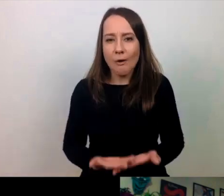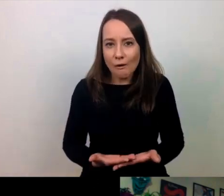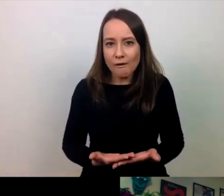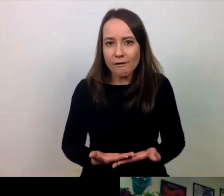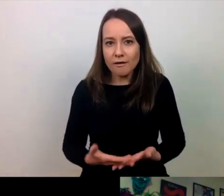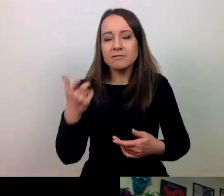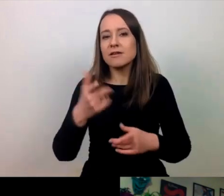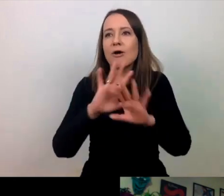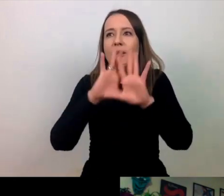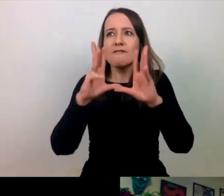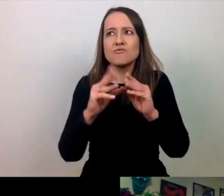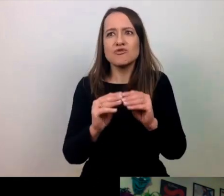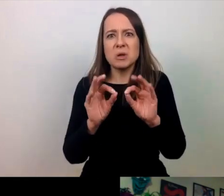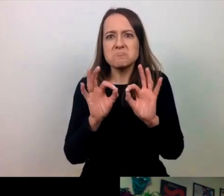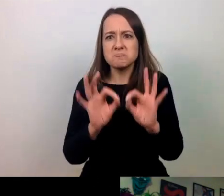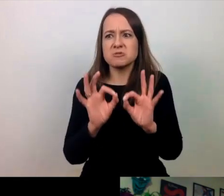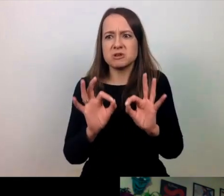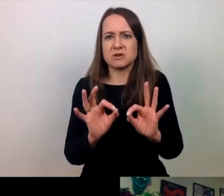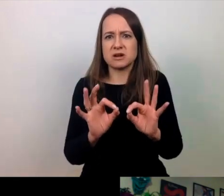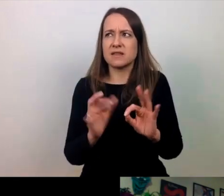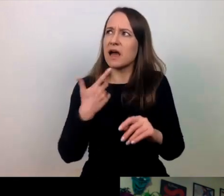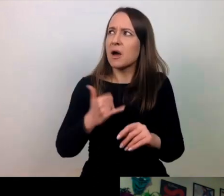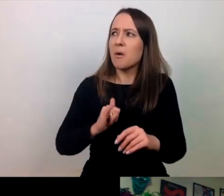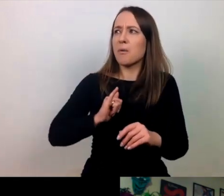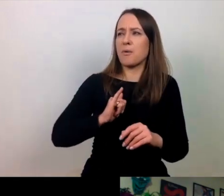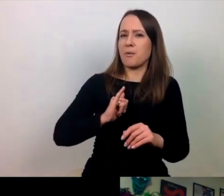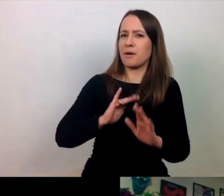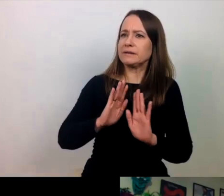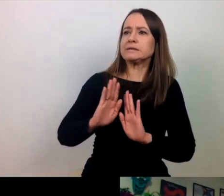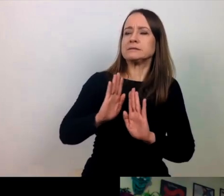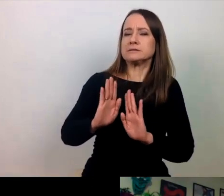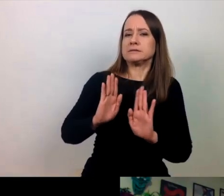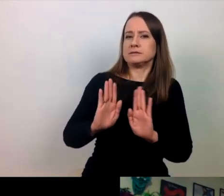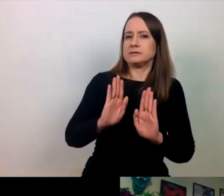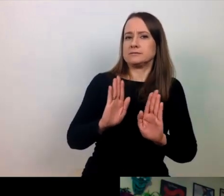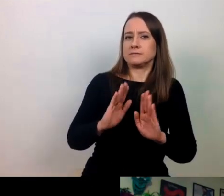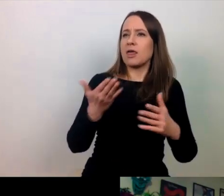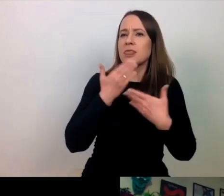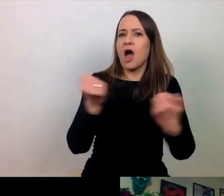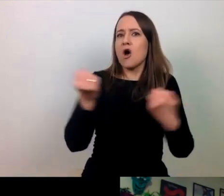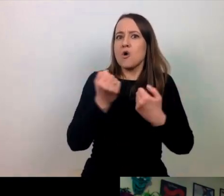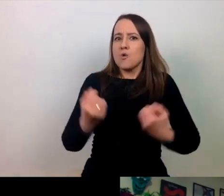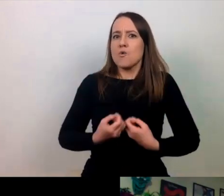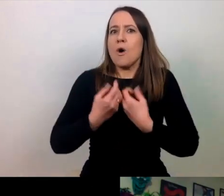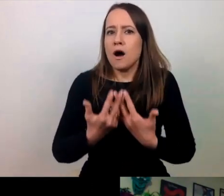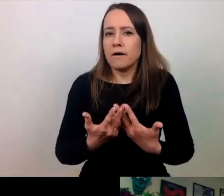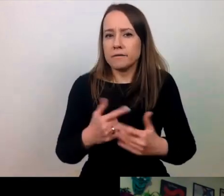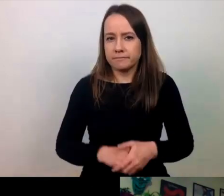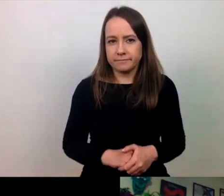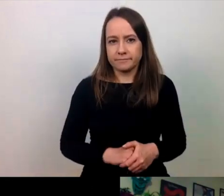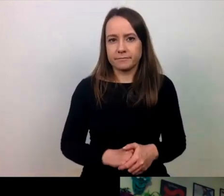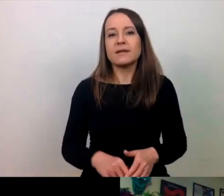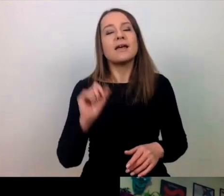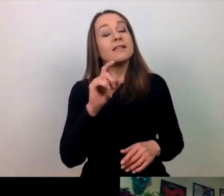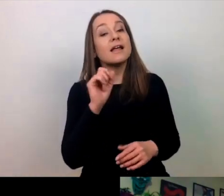jest tak utrzymane na takiej dużej rezerwie. No tak, to jest, tutaj się pojawia pytanie, bo jednak w sumie rozmawiamy